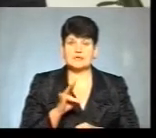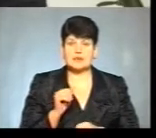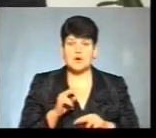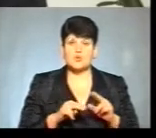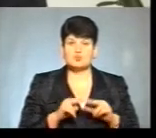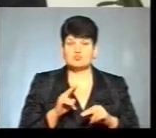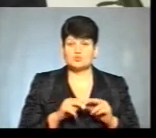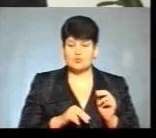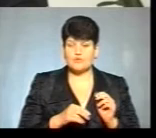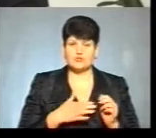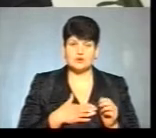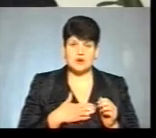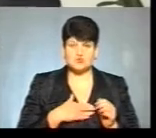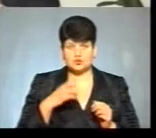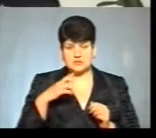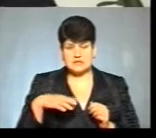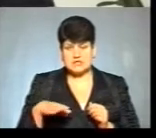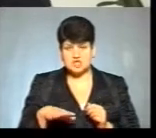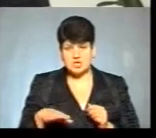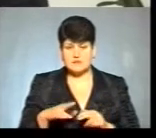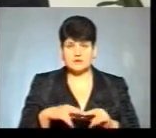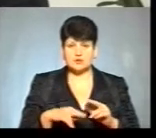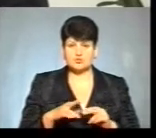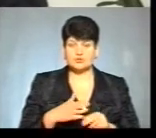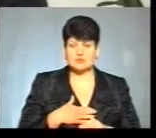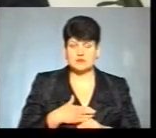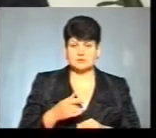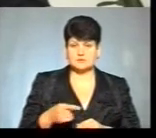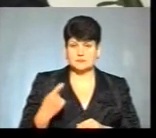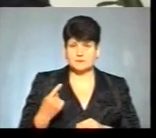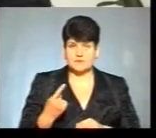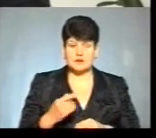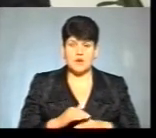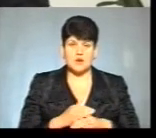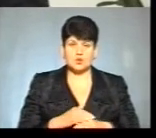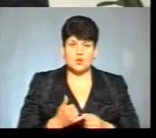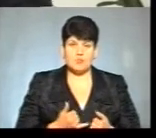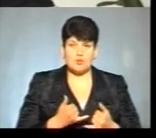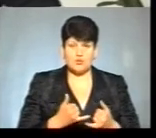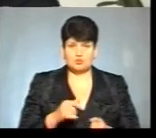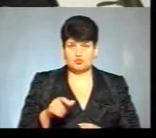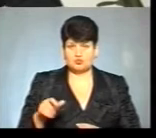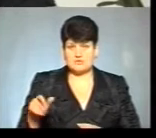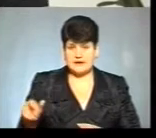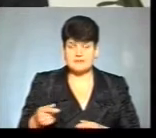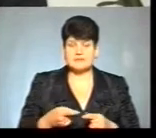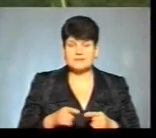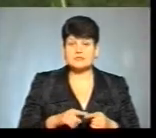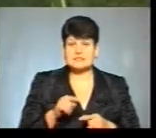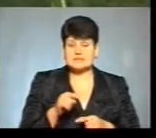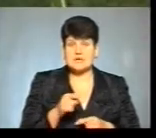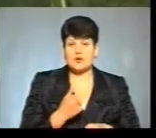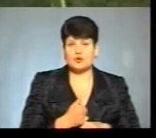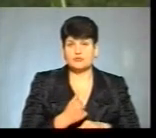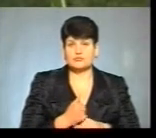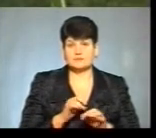розбудову нашої держави, на розбудову нашої Тернопільщини, так, на добробут людей. От, і це таким головним